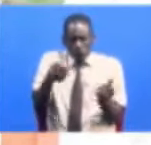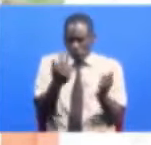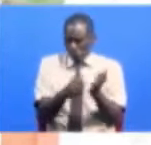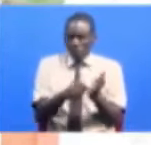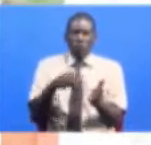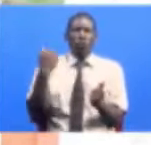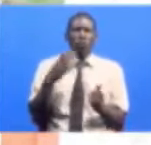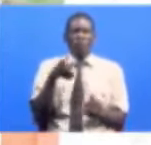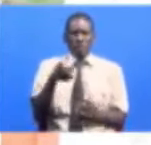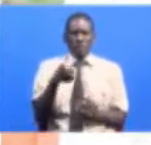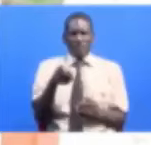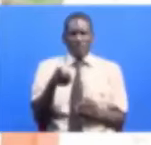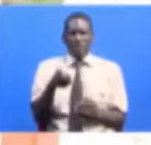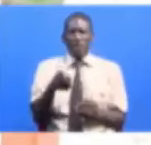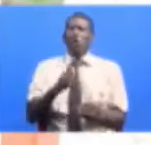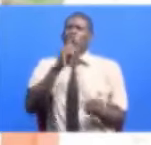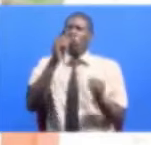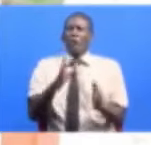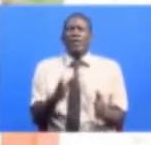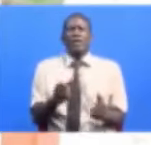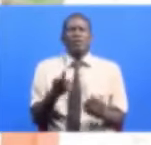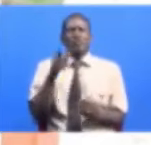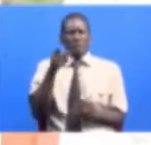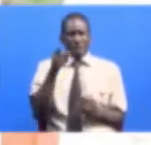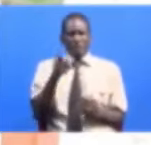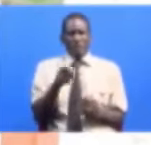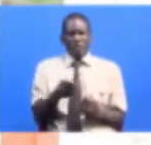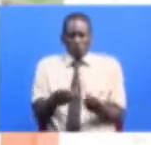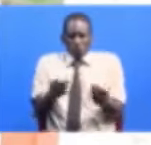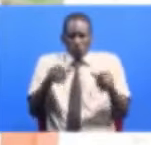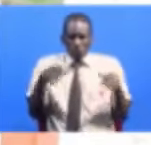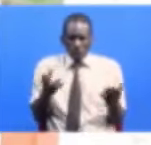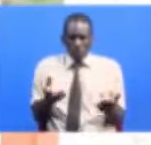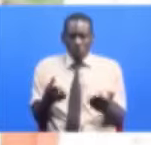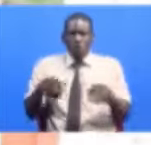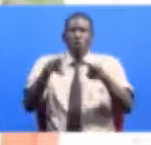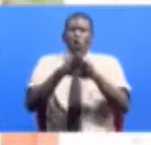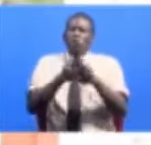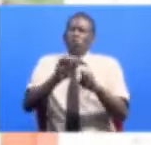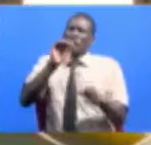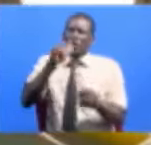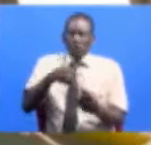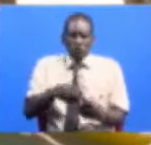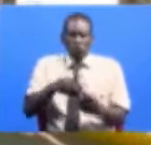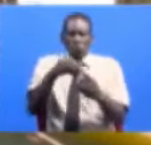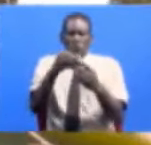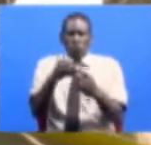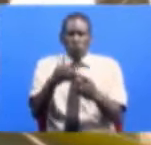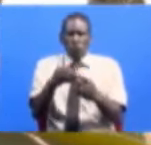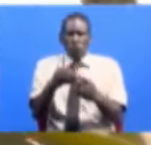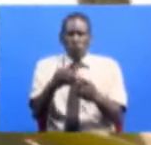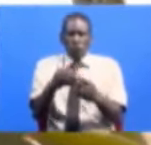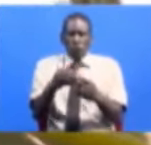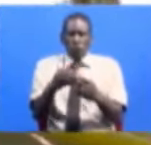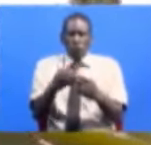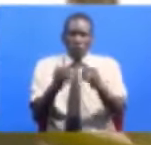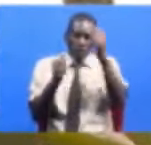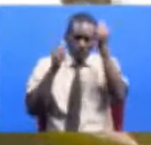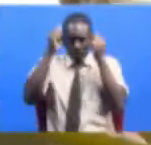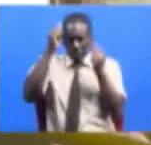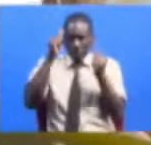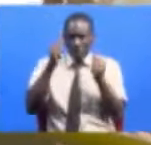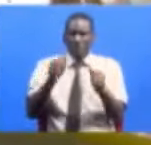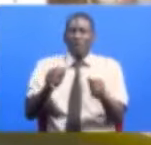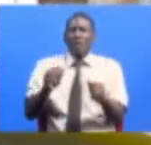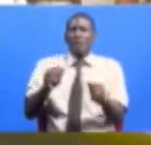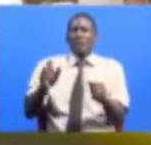sugu, wale commanders wakali, we will also ask the special forces. Wizara hii inapania kujenga